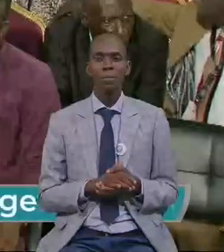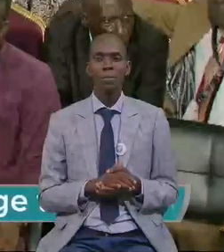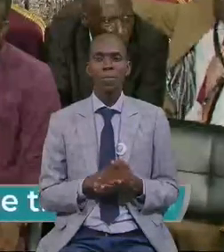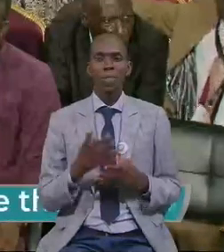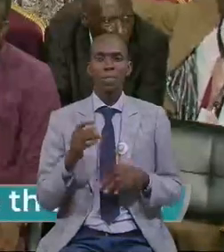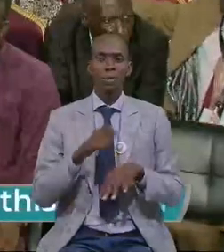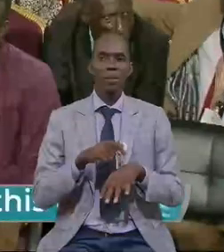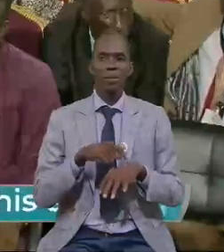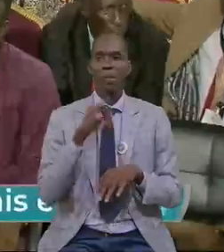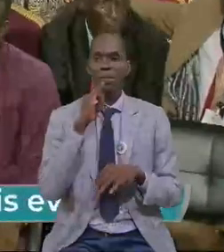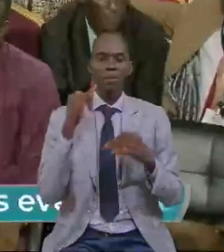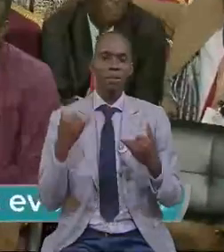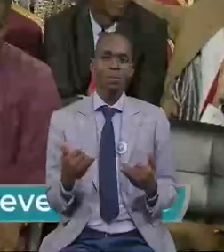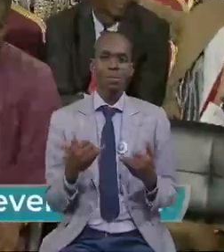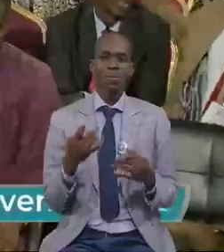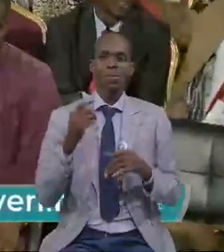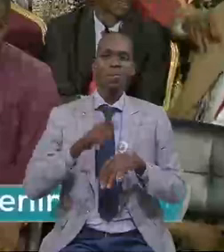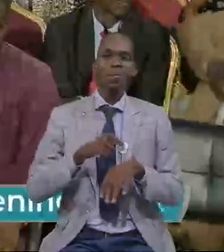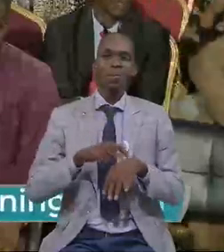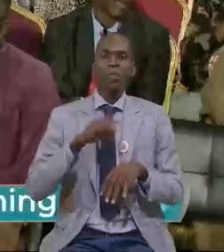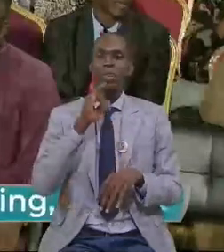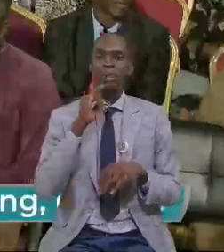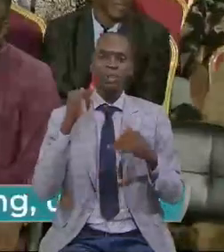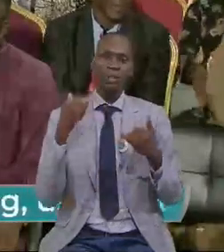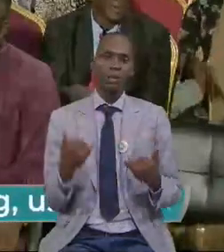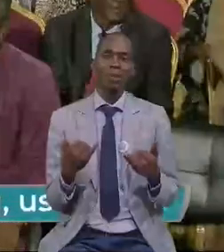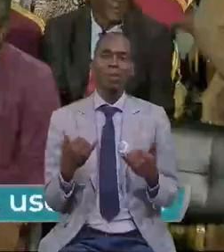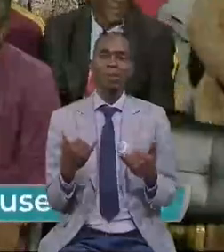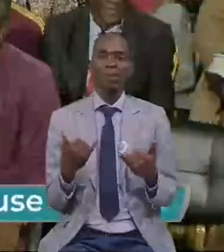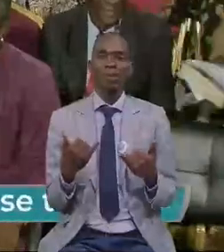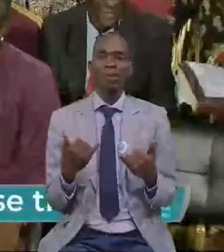L'heure sonne. L'heure sonne.